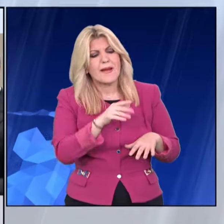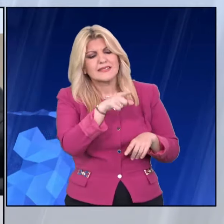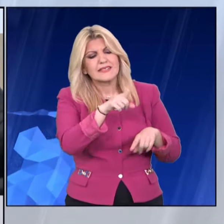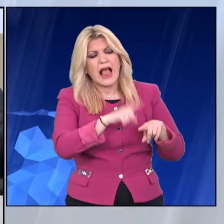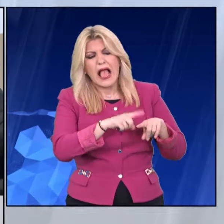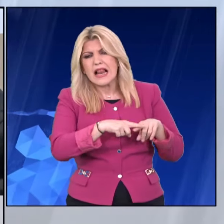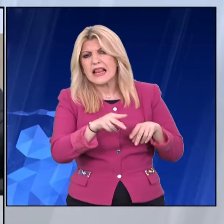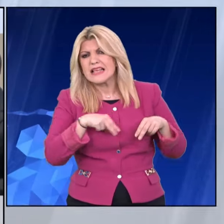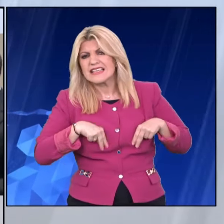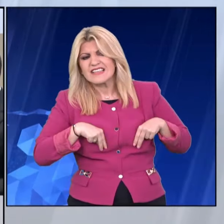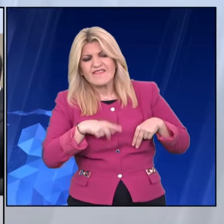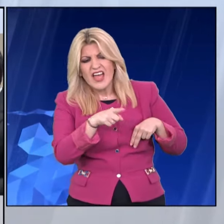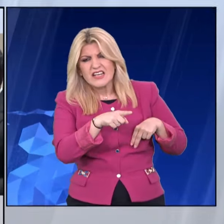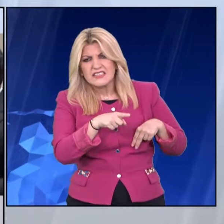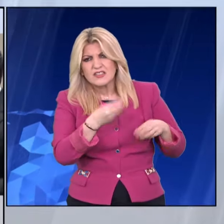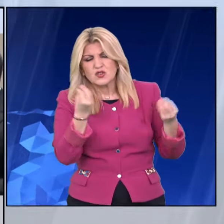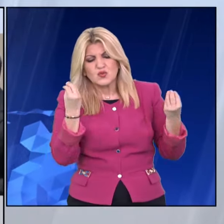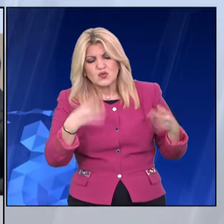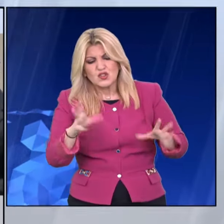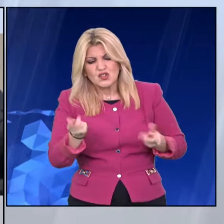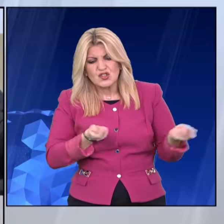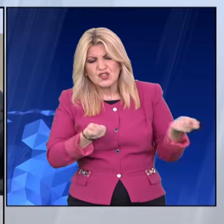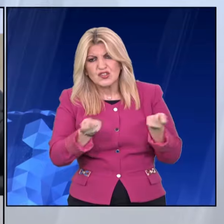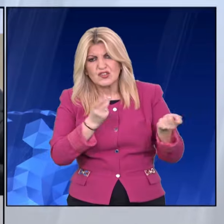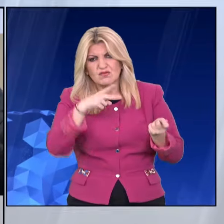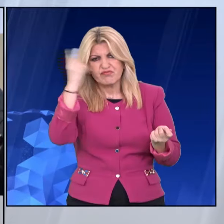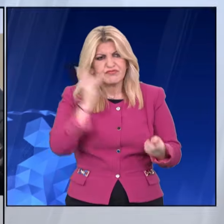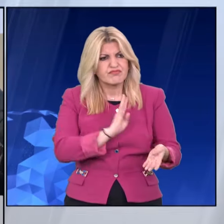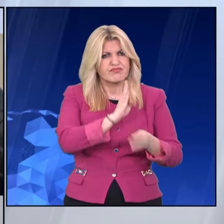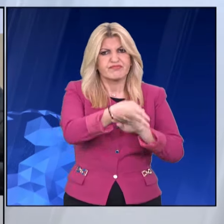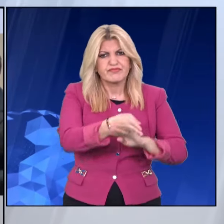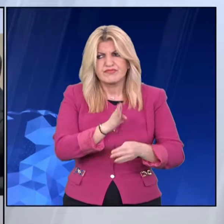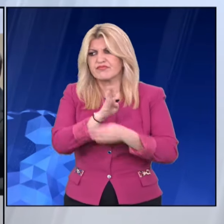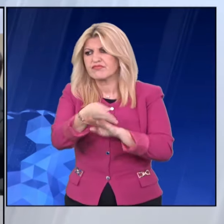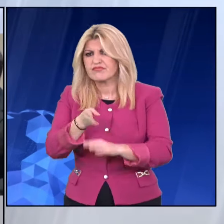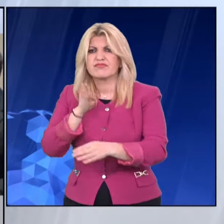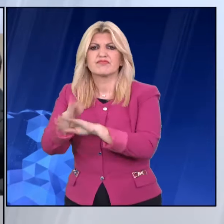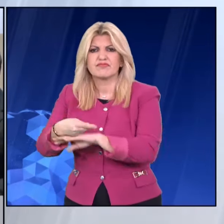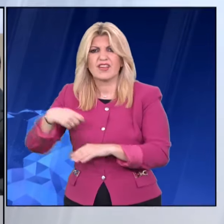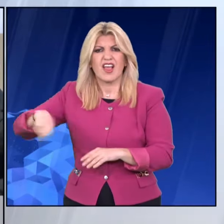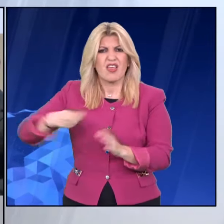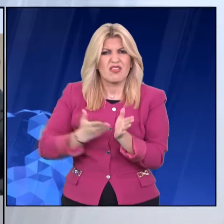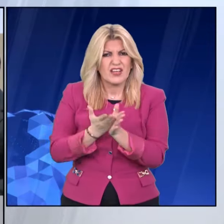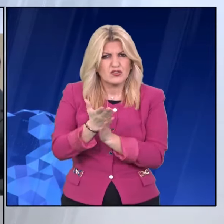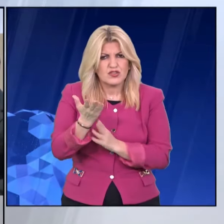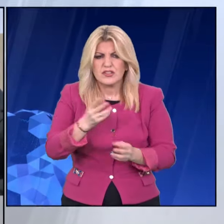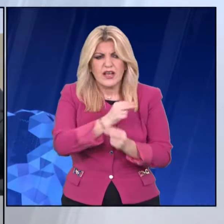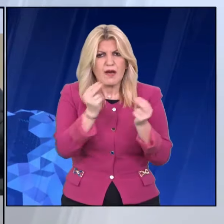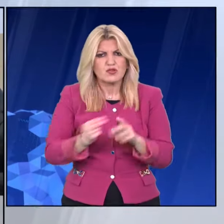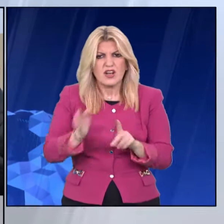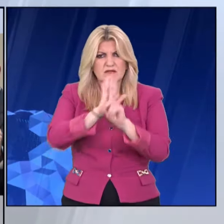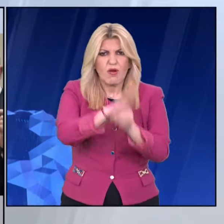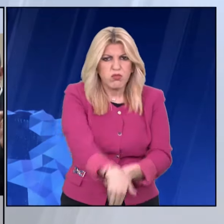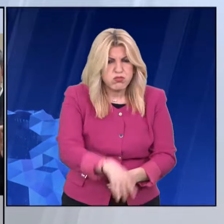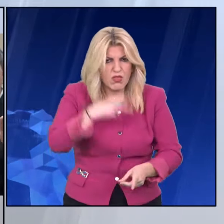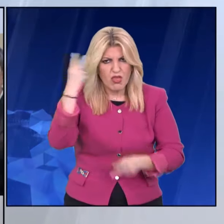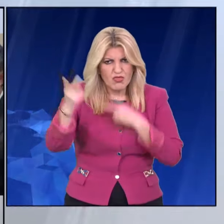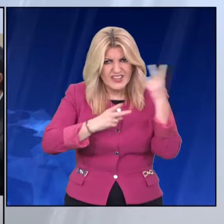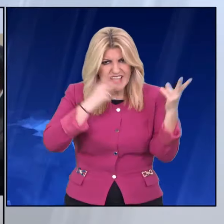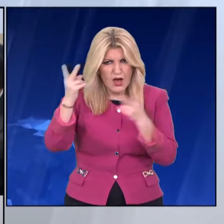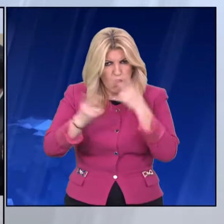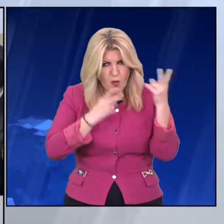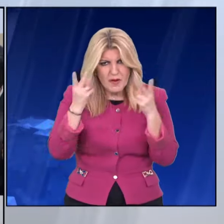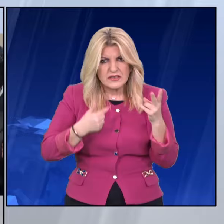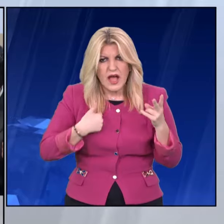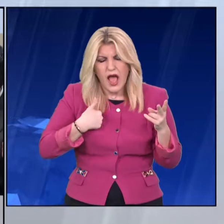χειρίζεται το κράτος δικαίου με τρόπο που να αίρει στοιχειώδεις δημοκρατικές ελευθερίες και δικαιώματα, νομίζω ότι θα μπορούσε να είχα σταθεί ούτε μια